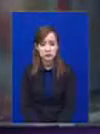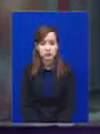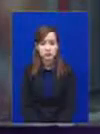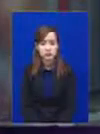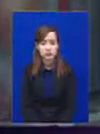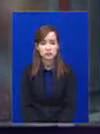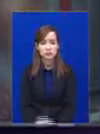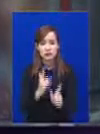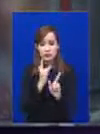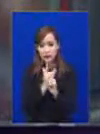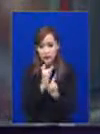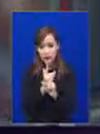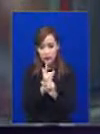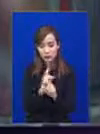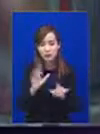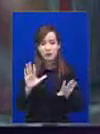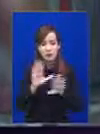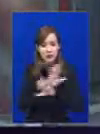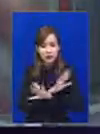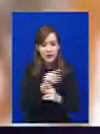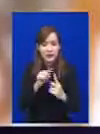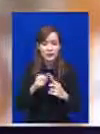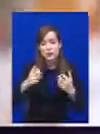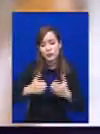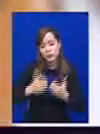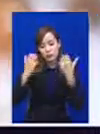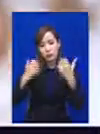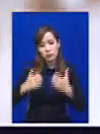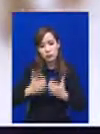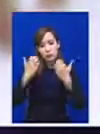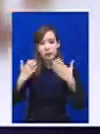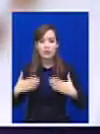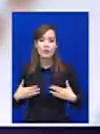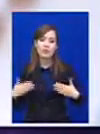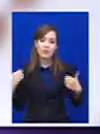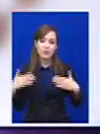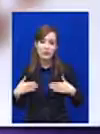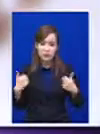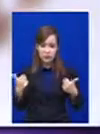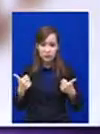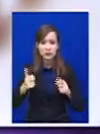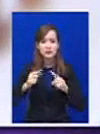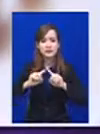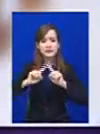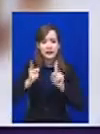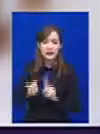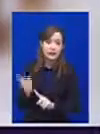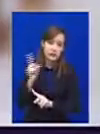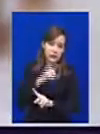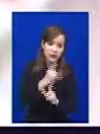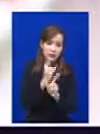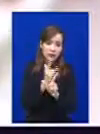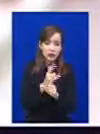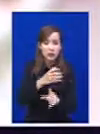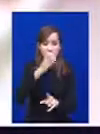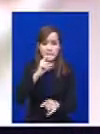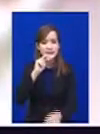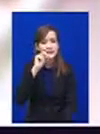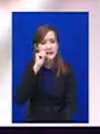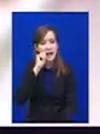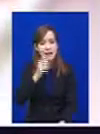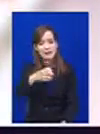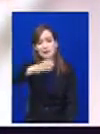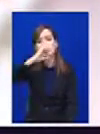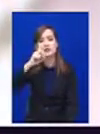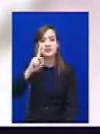ว่าเหล้าจะเป็นเสมือนสัญลักษณ์ของงานเลี้ยงสังสรรค์ที่เต็มไปด้วยความสุขสนุกสนานแต่อีกด้านของเหล้าก็คือน้ำมัจจุราช